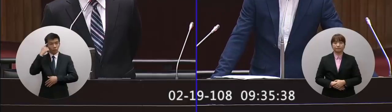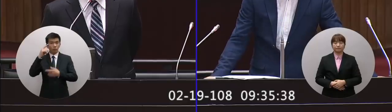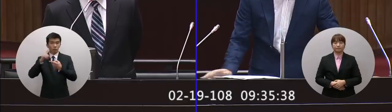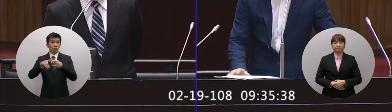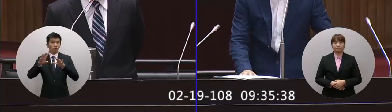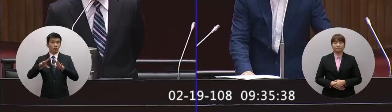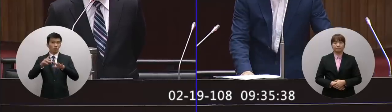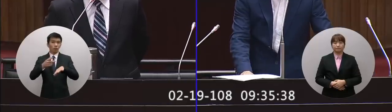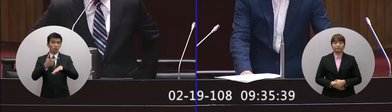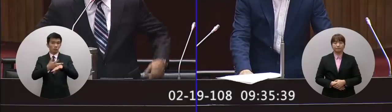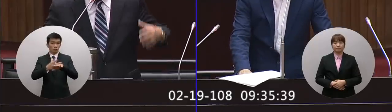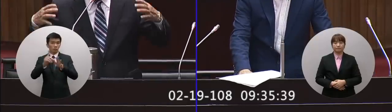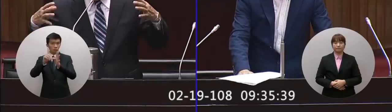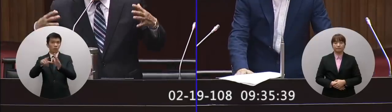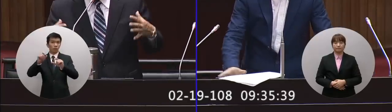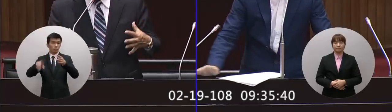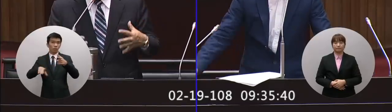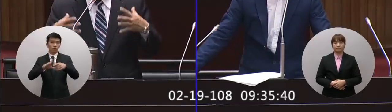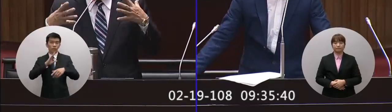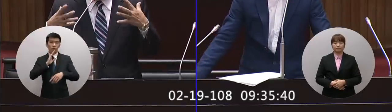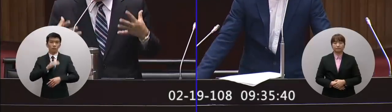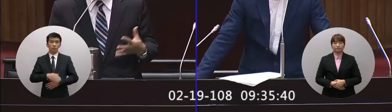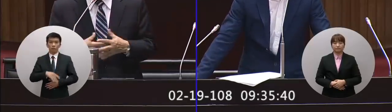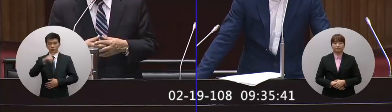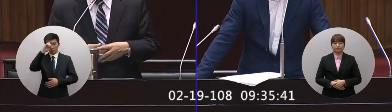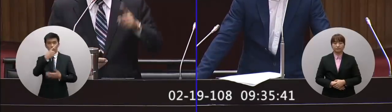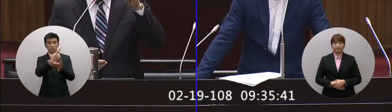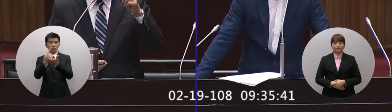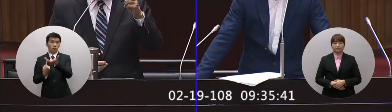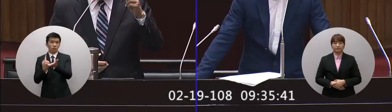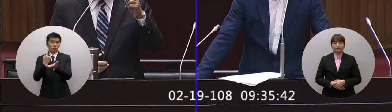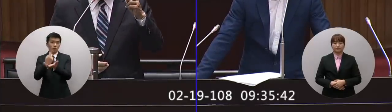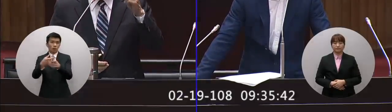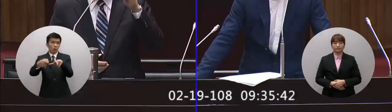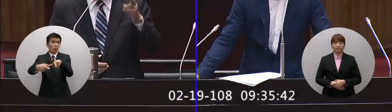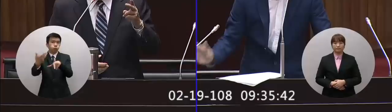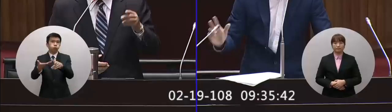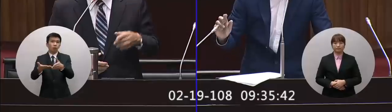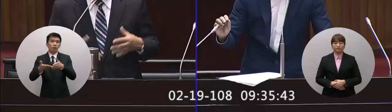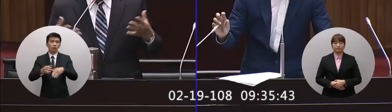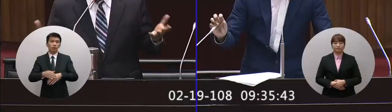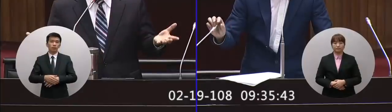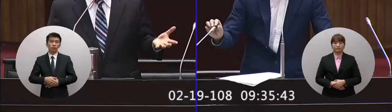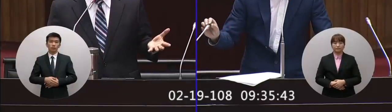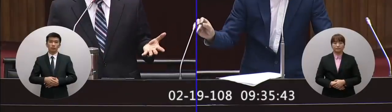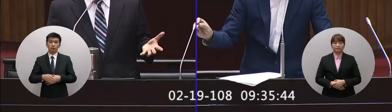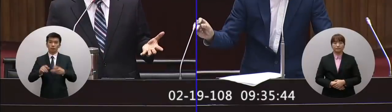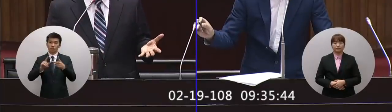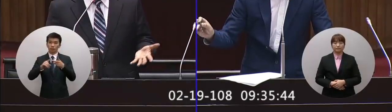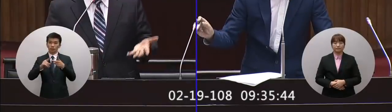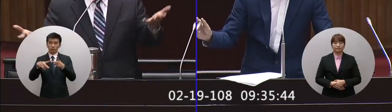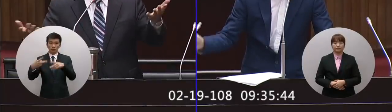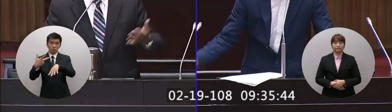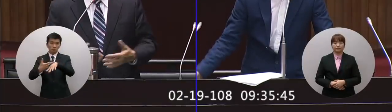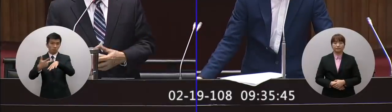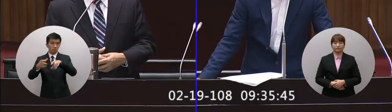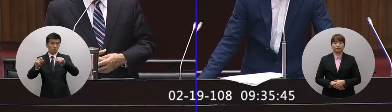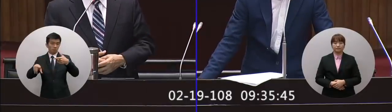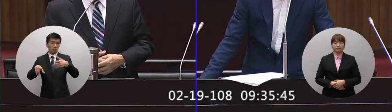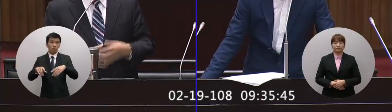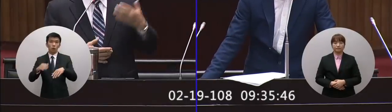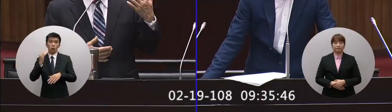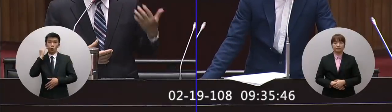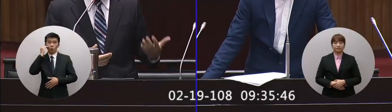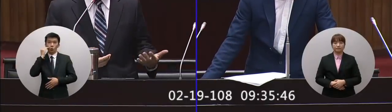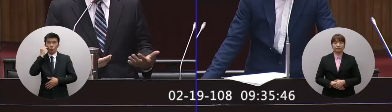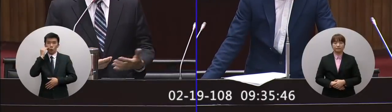不同了，这是一个都希望参与、希望透明。第一点，第二点，技术也不同了，真的透过